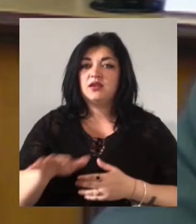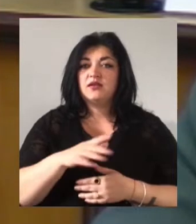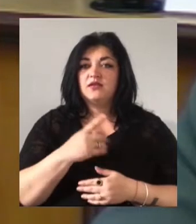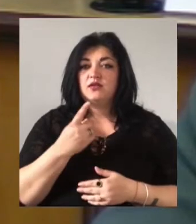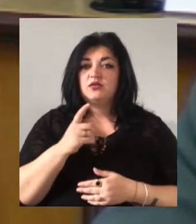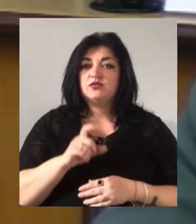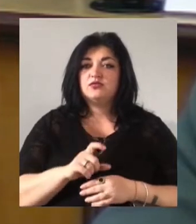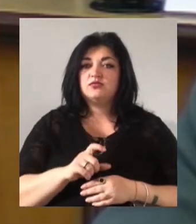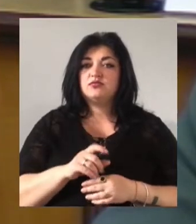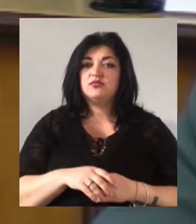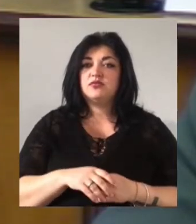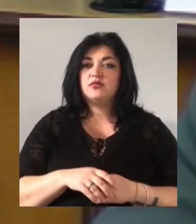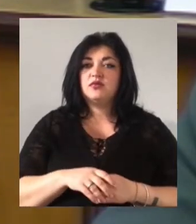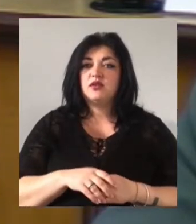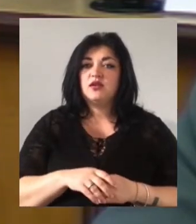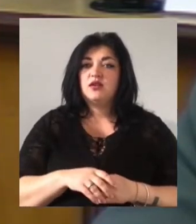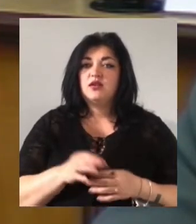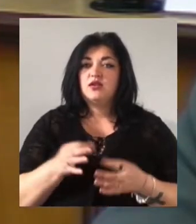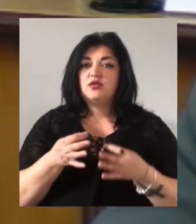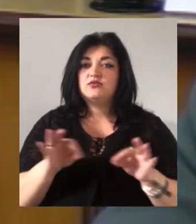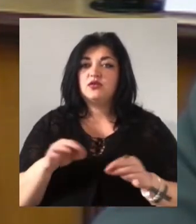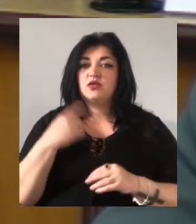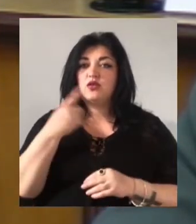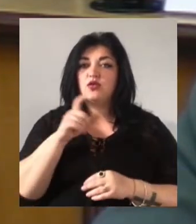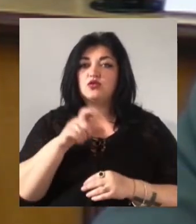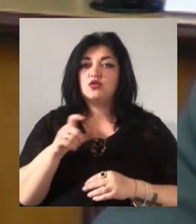з 5 червня 2020 року особам, які досягли